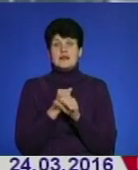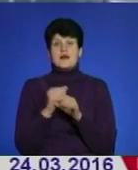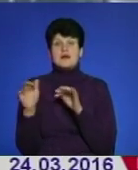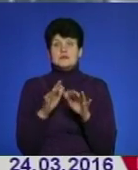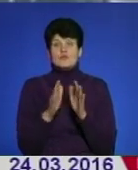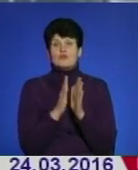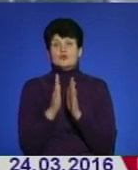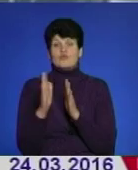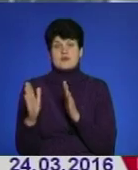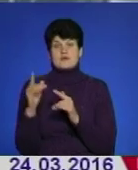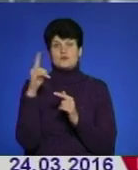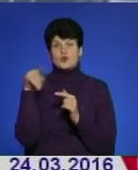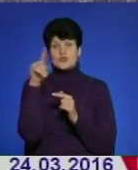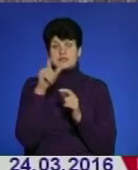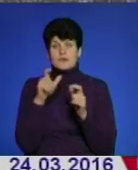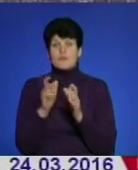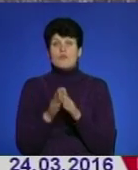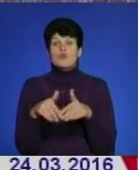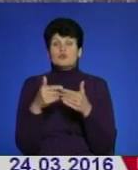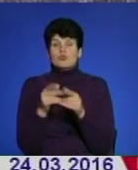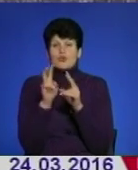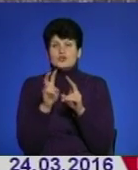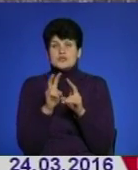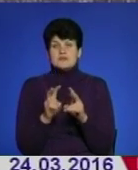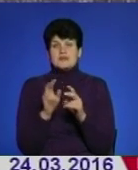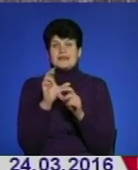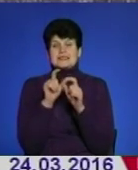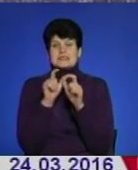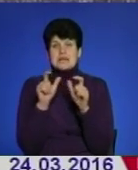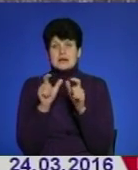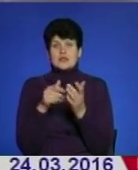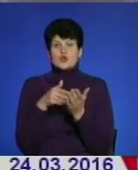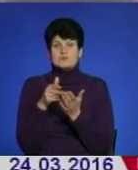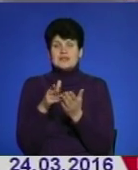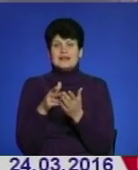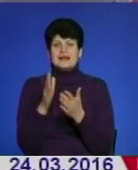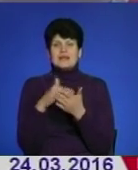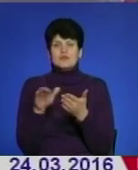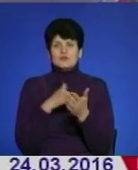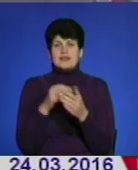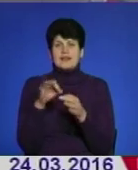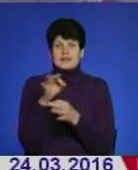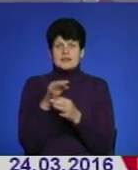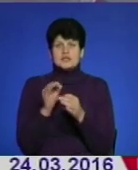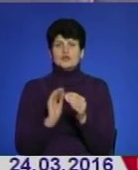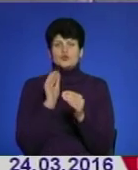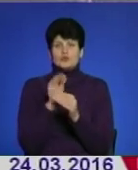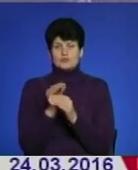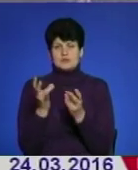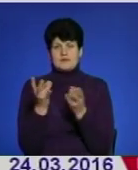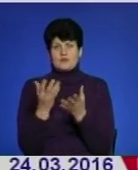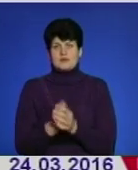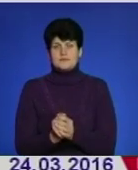впорядкування дорожніх знаків. Пропонують проаналізувати розміщення знаків та розмітки, ліквідувати зайві та додатково розмістити